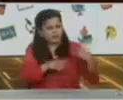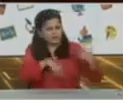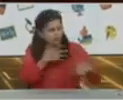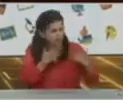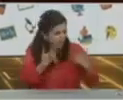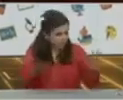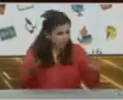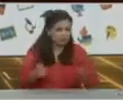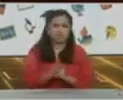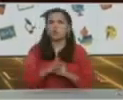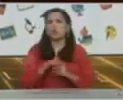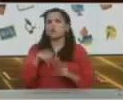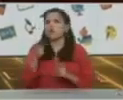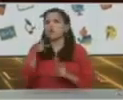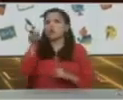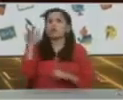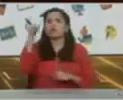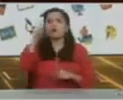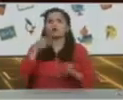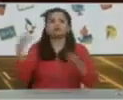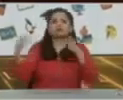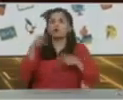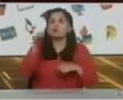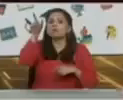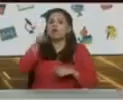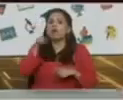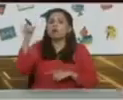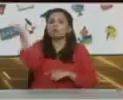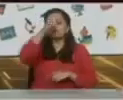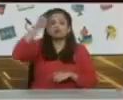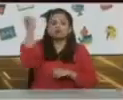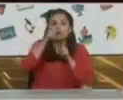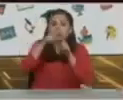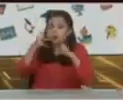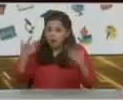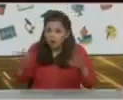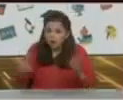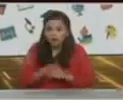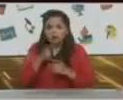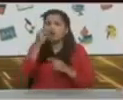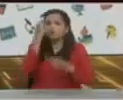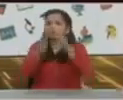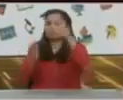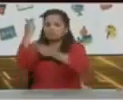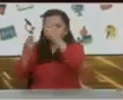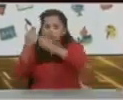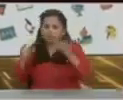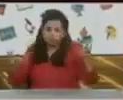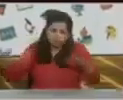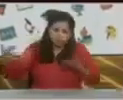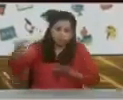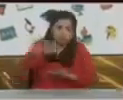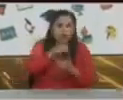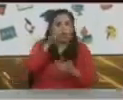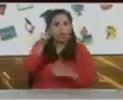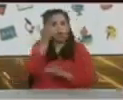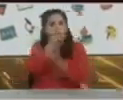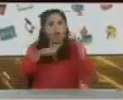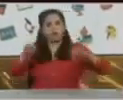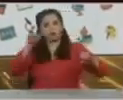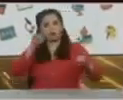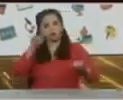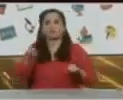हैं, किसी क्रांतिवीर से जुड़ी हो सकती हैं। इन घटनाओं को आप अपनी मातृभाषा में विस्तार से